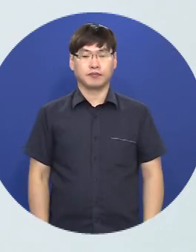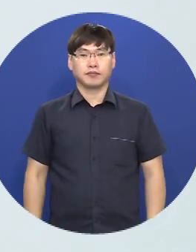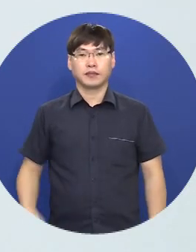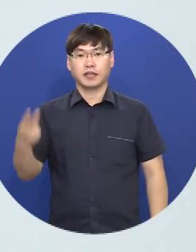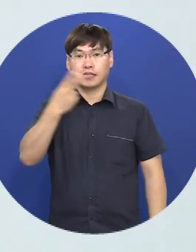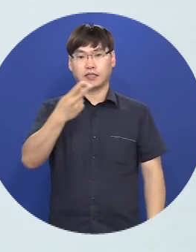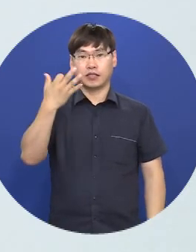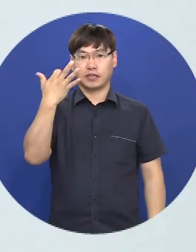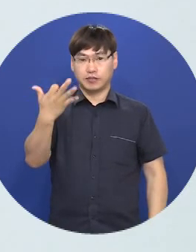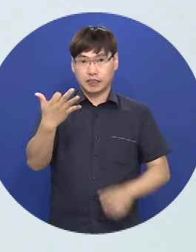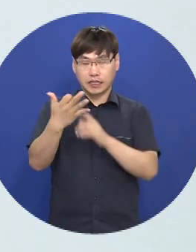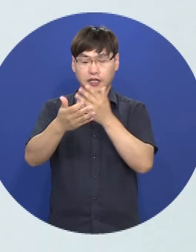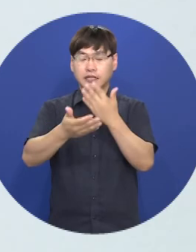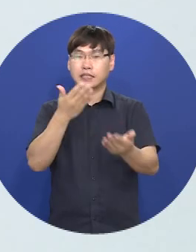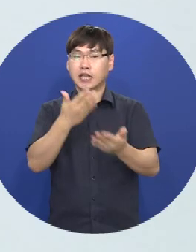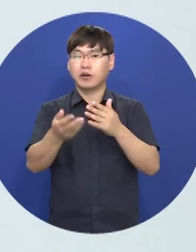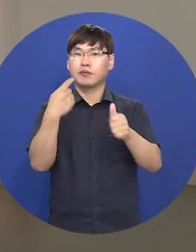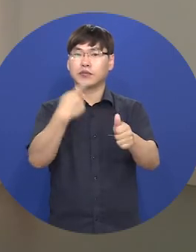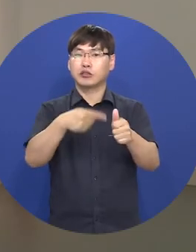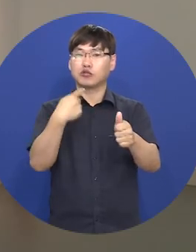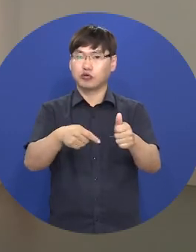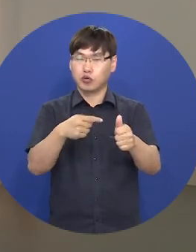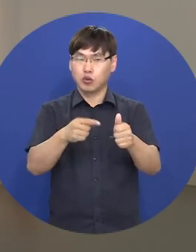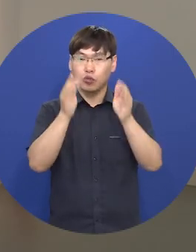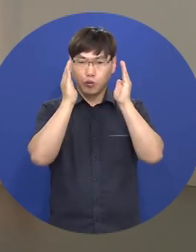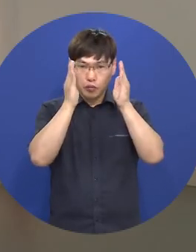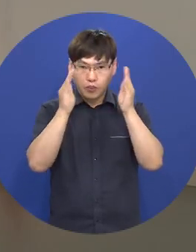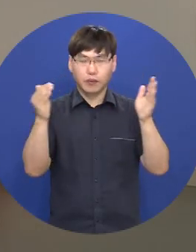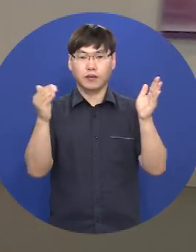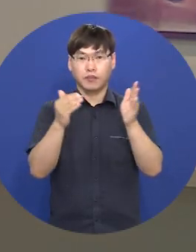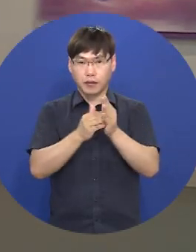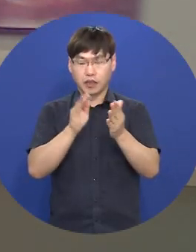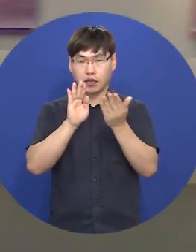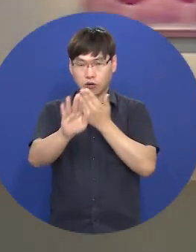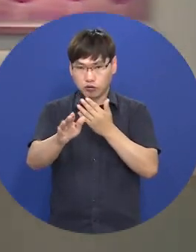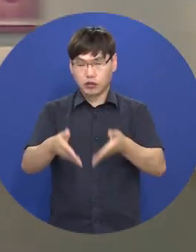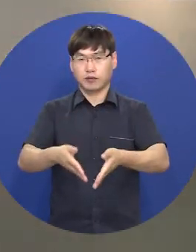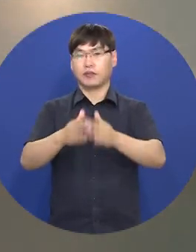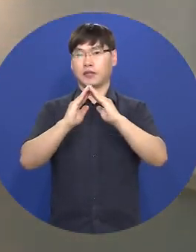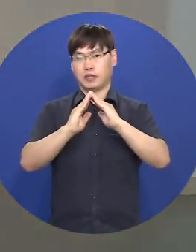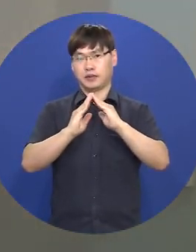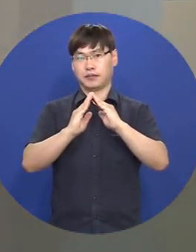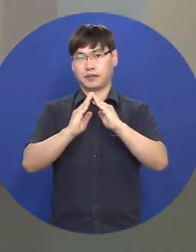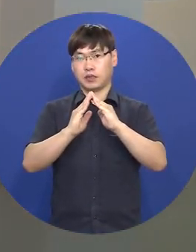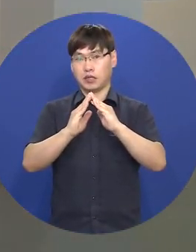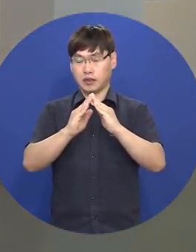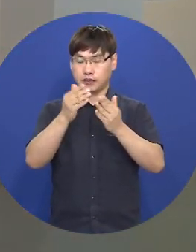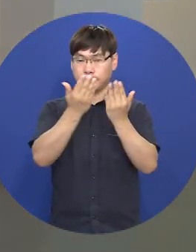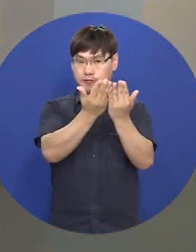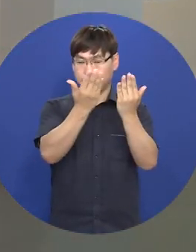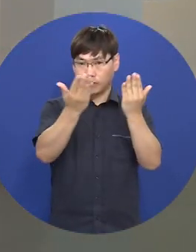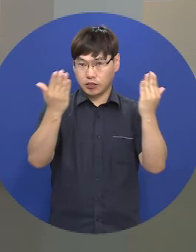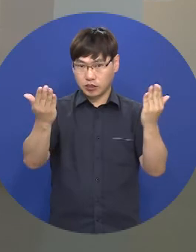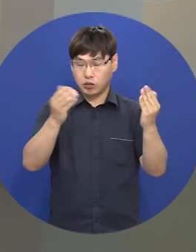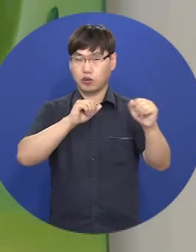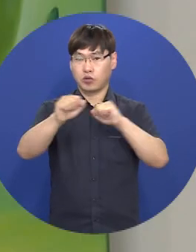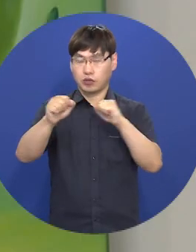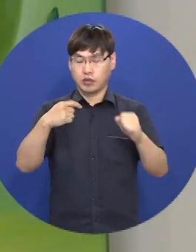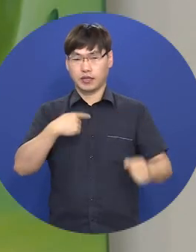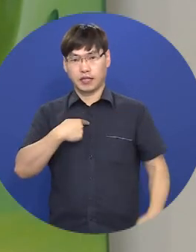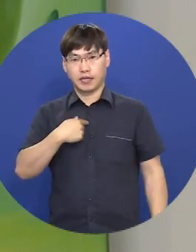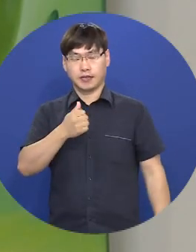2014년에 평창미술 체험교실을 처음으로 미술 공부를 시작했다고 하는데요. 꾸준한 전시를 통해